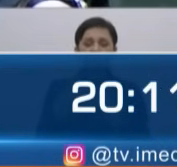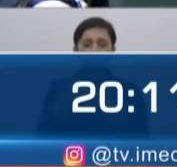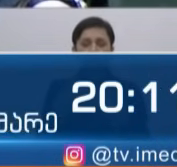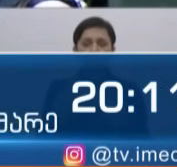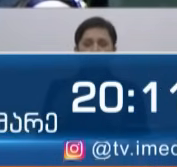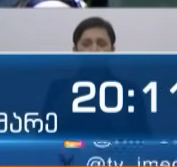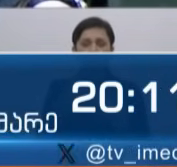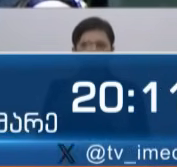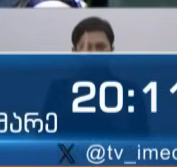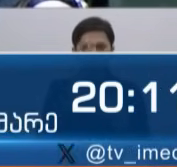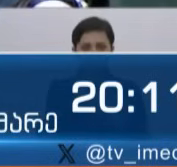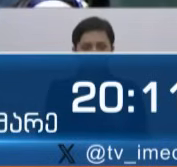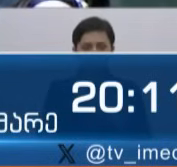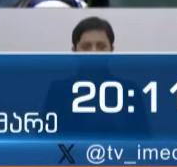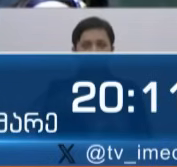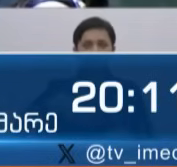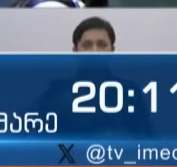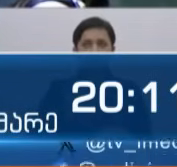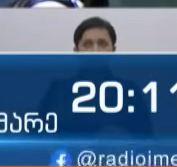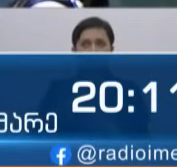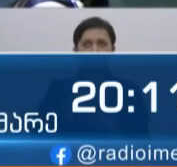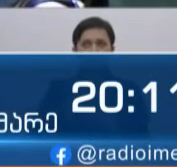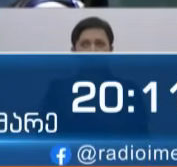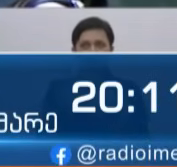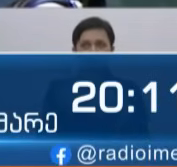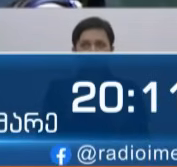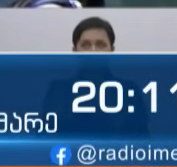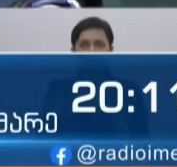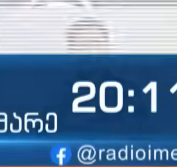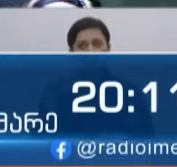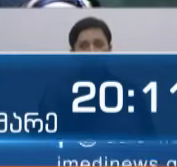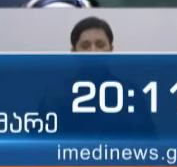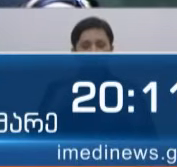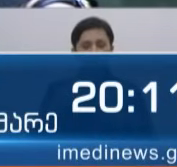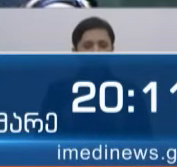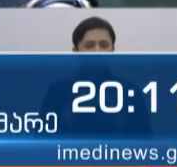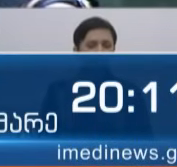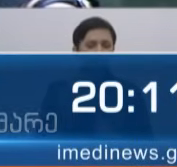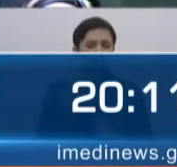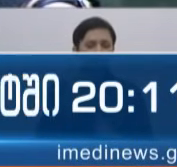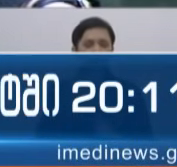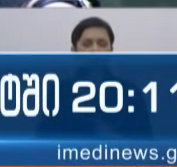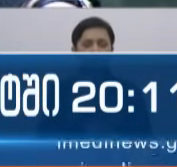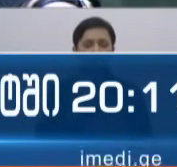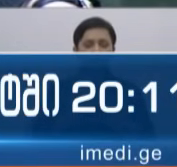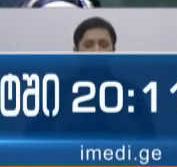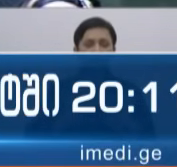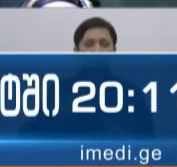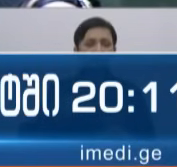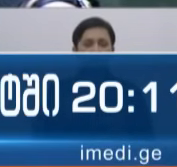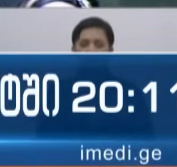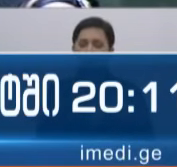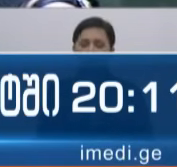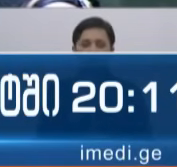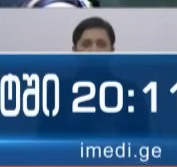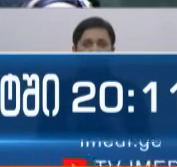ჯგუფები პირდაპირ ეწეოდნენ საქართველოს ევროკავშირში ინტეგრაციის პროცესის საბოტაჟს. ხშირად გვესმოდა მათი განცხადებები, რომ საქართველო არ